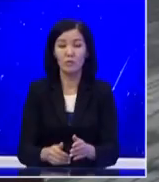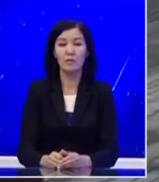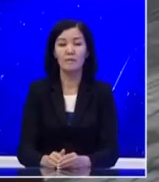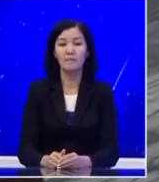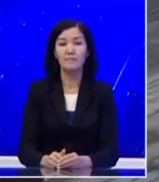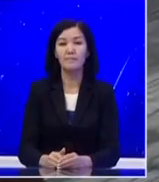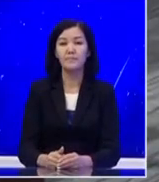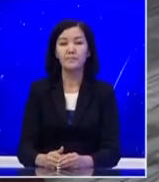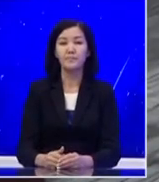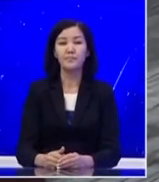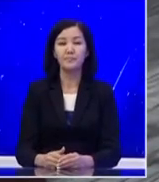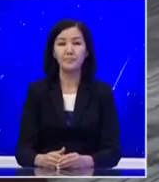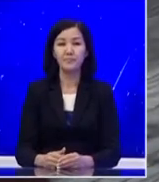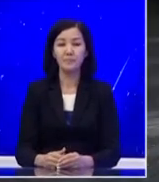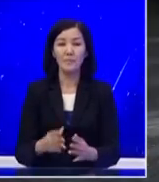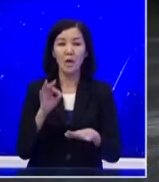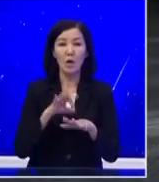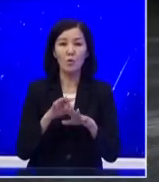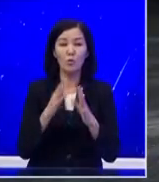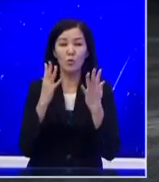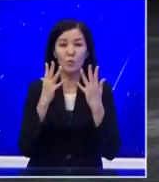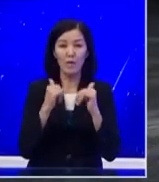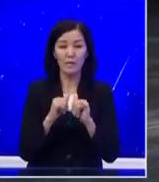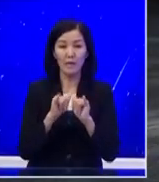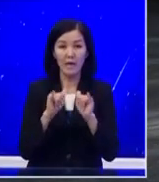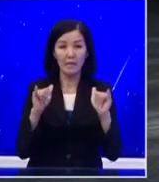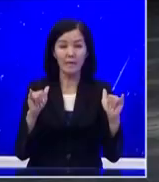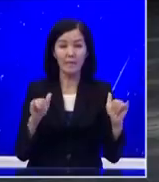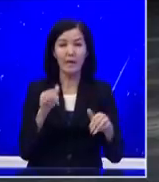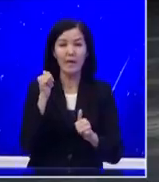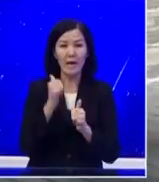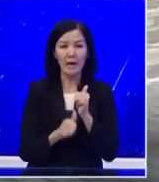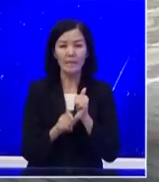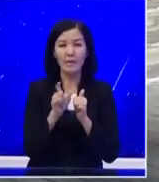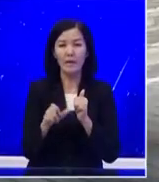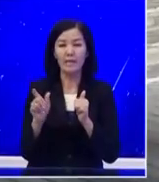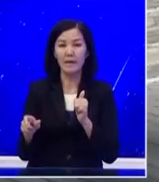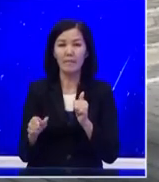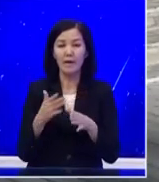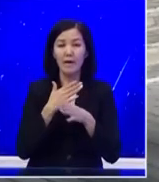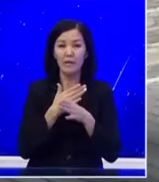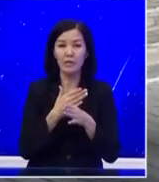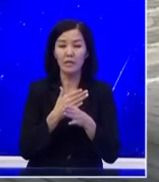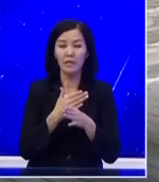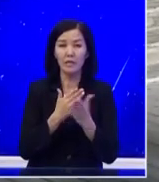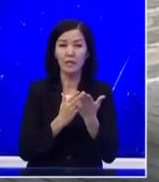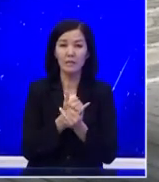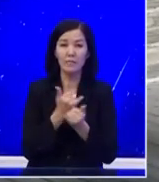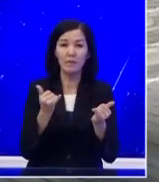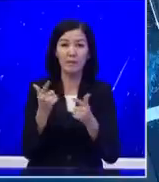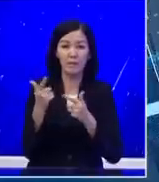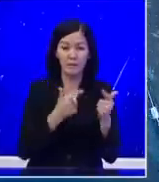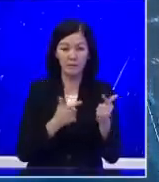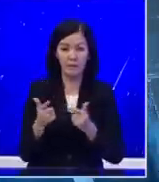Дерт жұқтырғандар саны артып келе жатса да, өңір дәрігерлері әрбір науқасқа қажетті көмекті көрсетуге дайын.